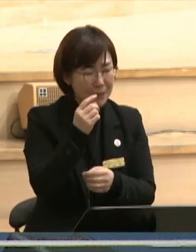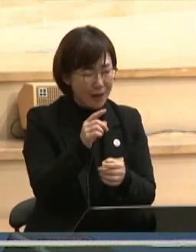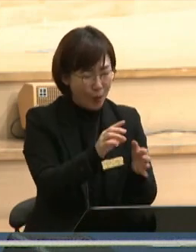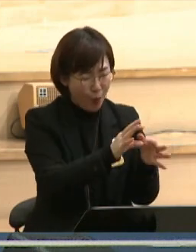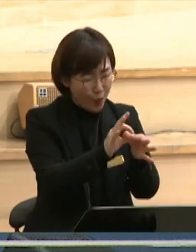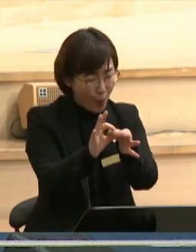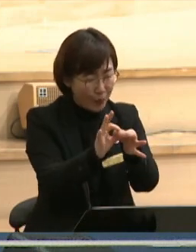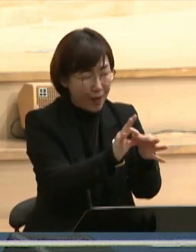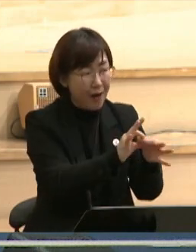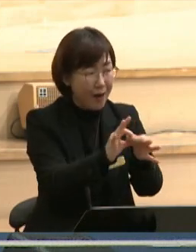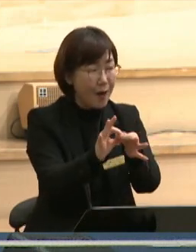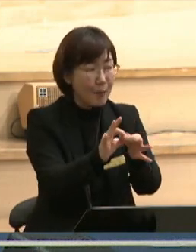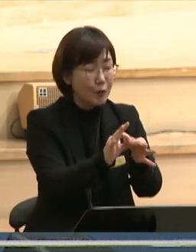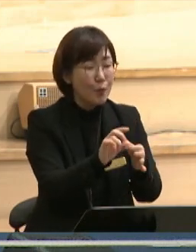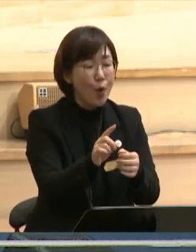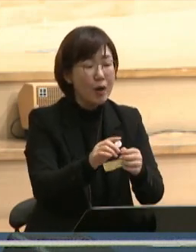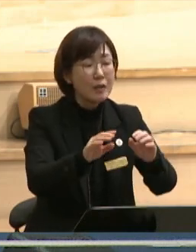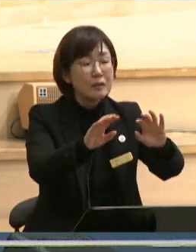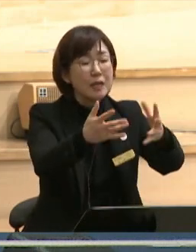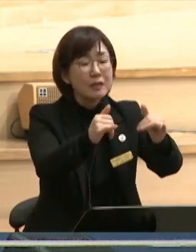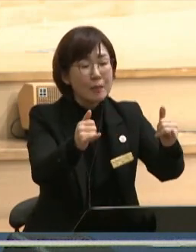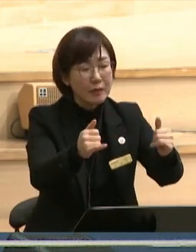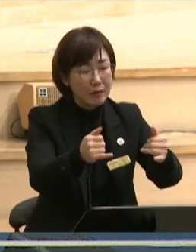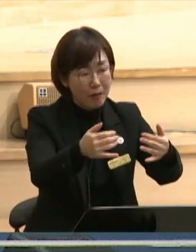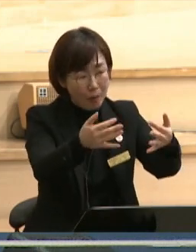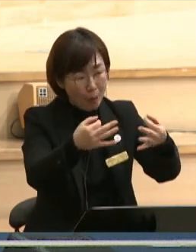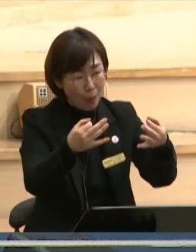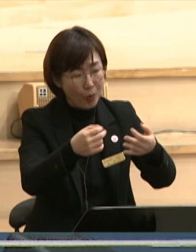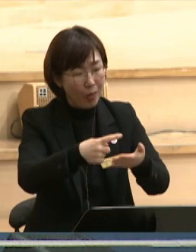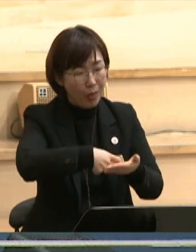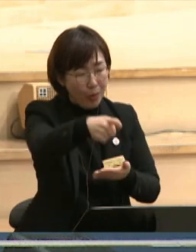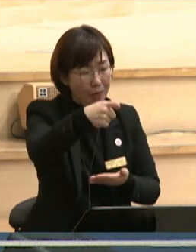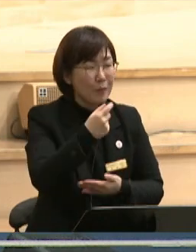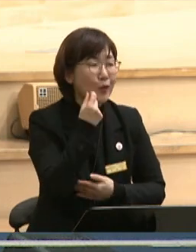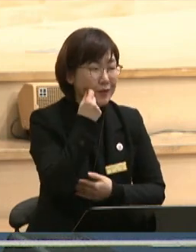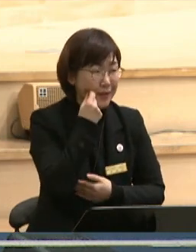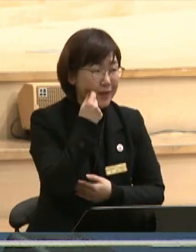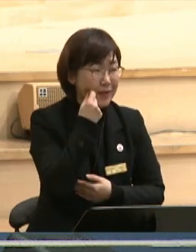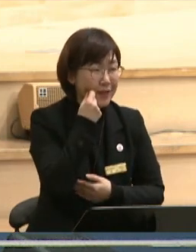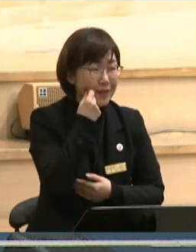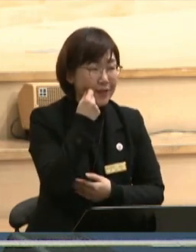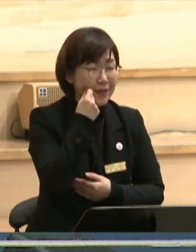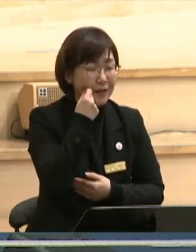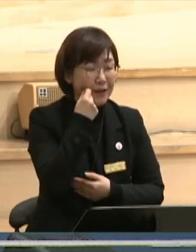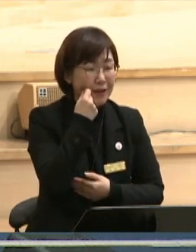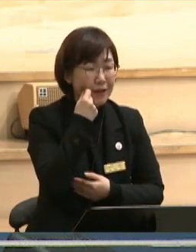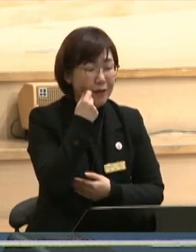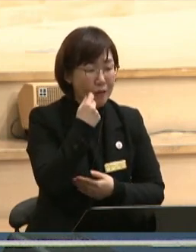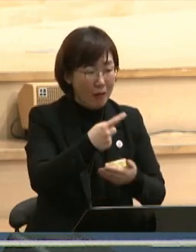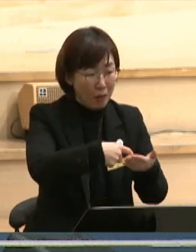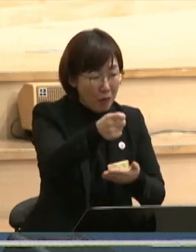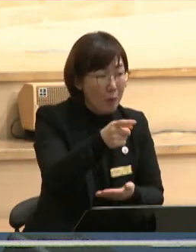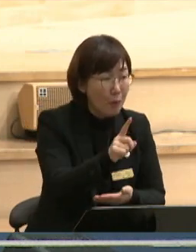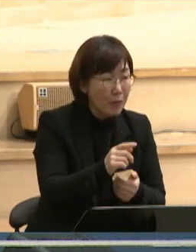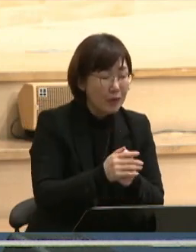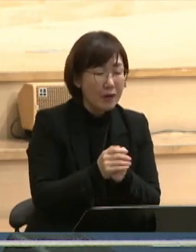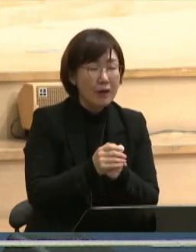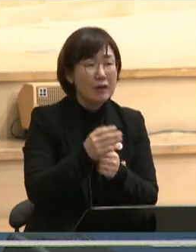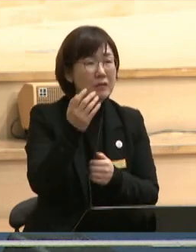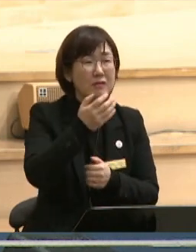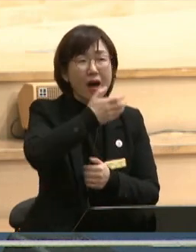연합은 세상은 감히 흉내도 낼 수 없는 것입니다 흉내가 뭡니까